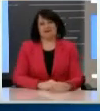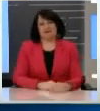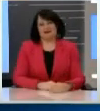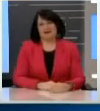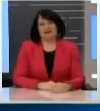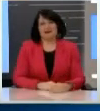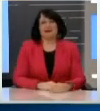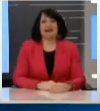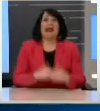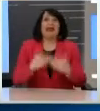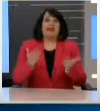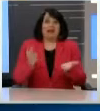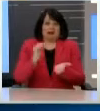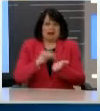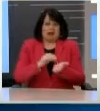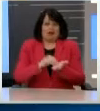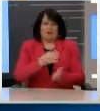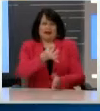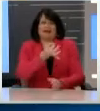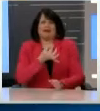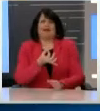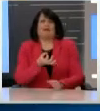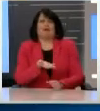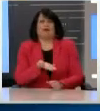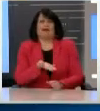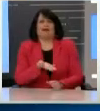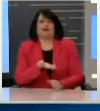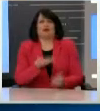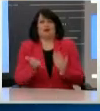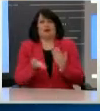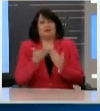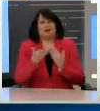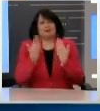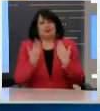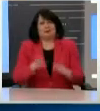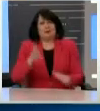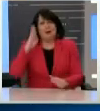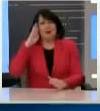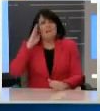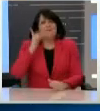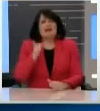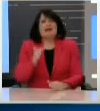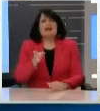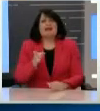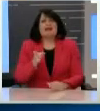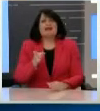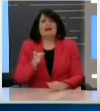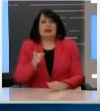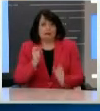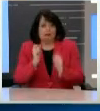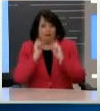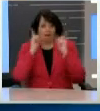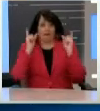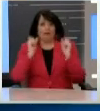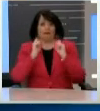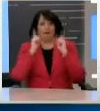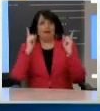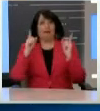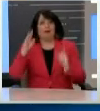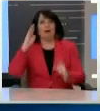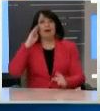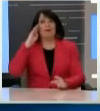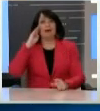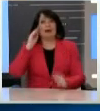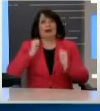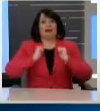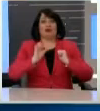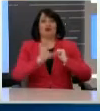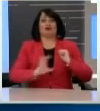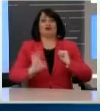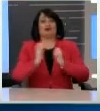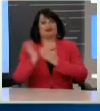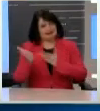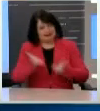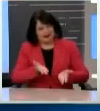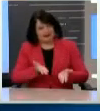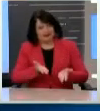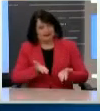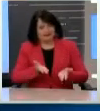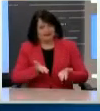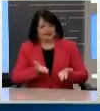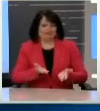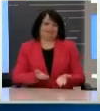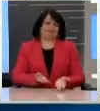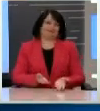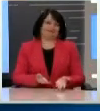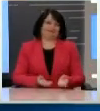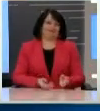Δηλαδή, λίγο ακόμα και θα μας λέγατε ότι η επίσκεψή σας στην Αμερική κινητοποίησε και τους Αμερικανούς τουρίστες να έρχονται στη χώρα μας.